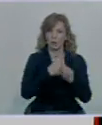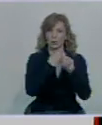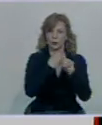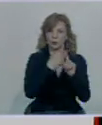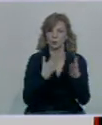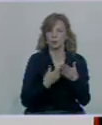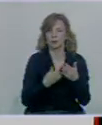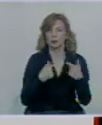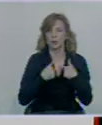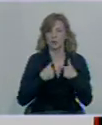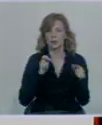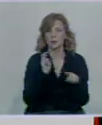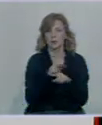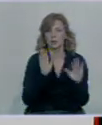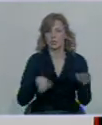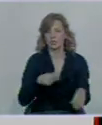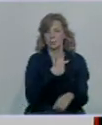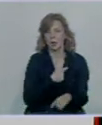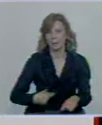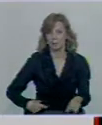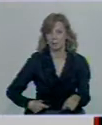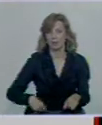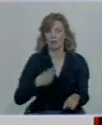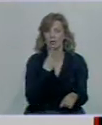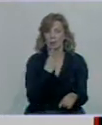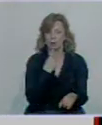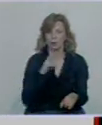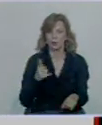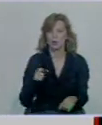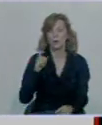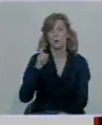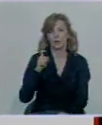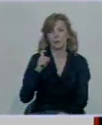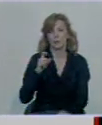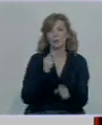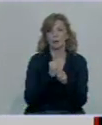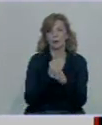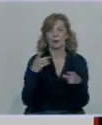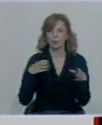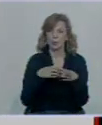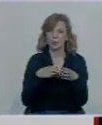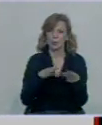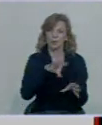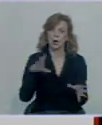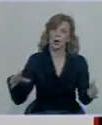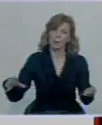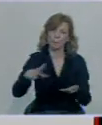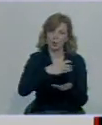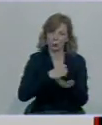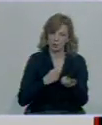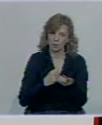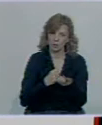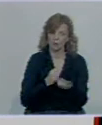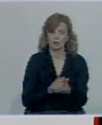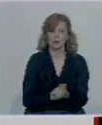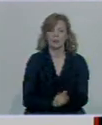de depunerea candidaturii mele. Și cu făgăduința că vom face o echipă împreună și vom reporni motoarele